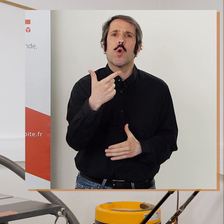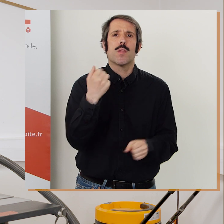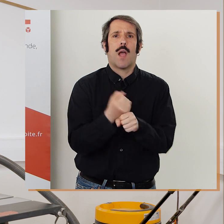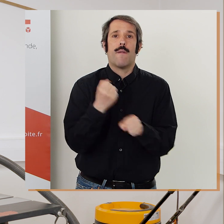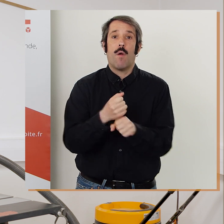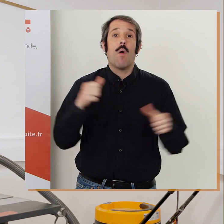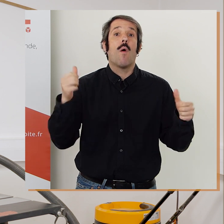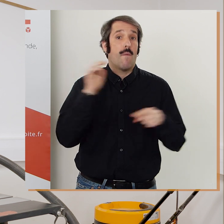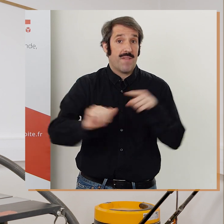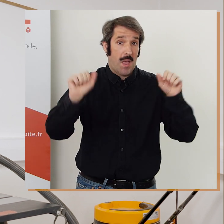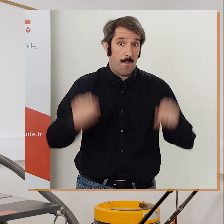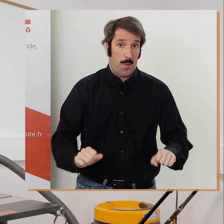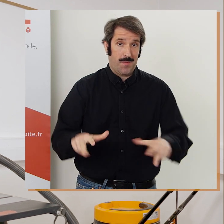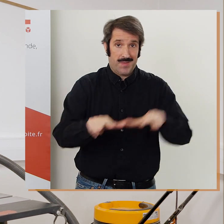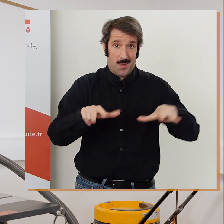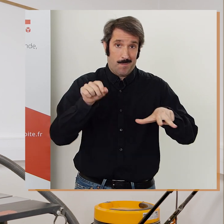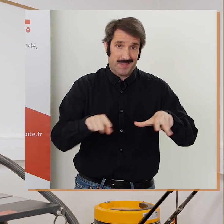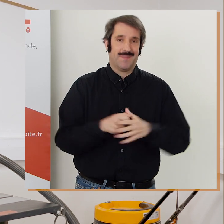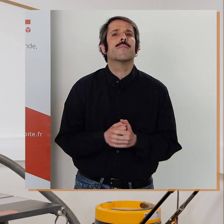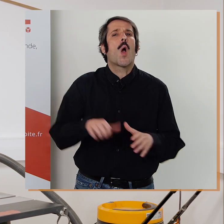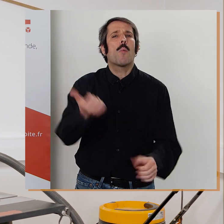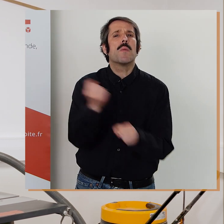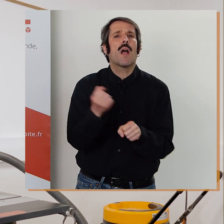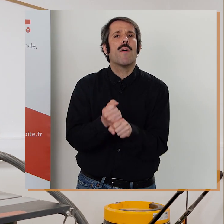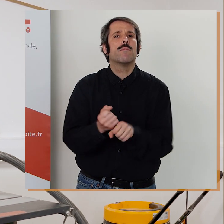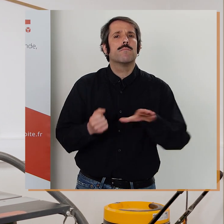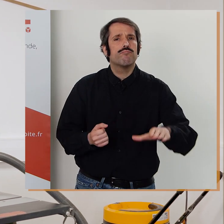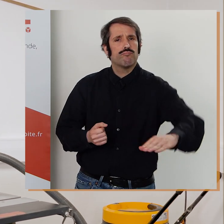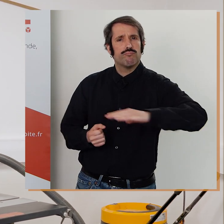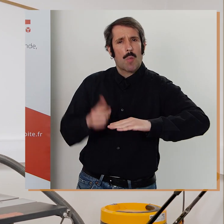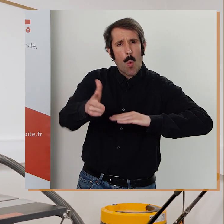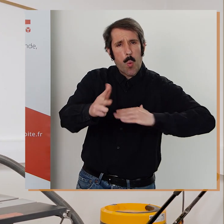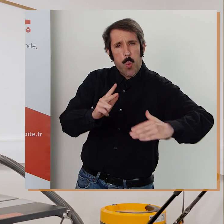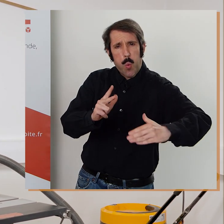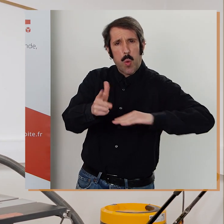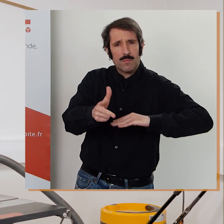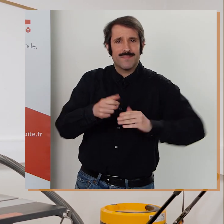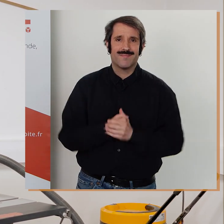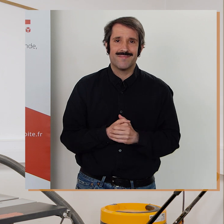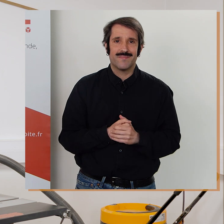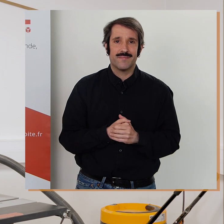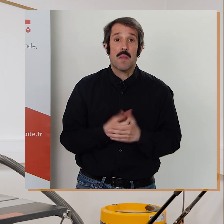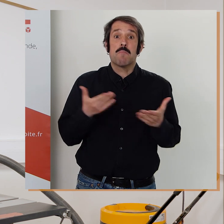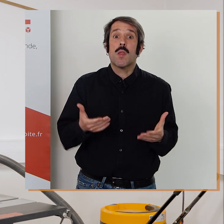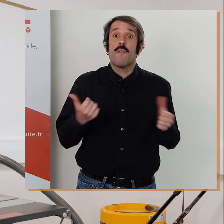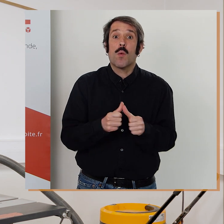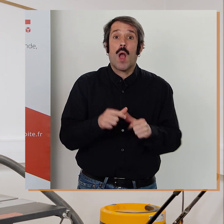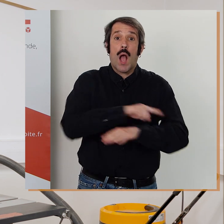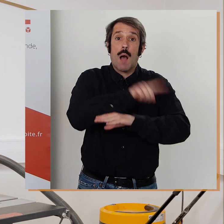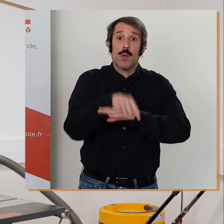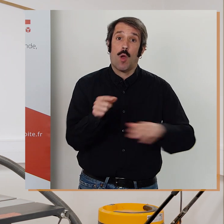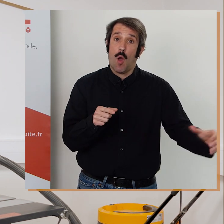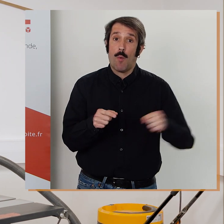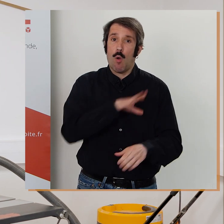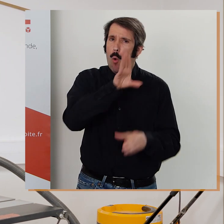deux travaux qu'on va aborder dans cette vidéo. La première consiste au tronçonnage. Donc nous allons prendre le